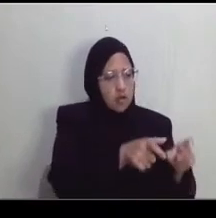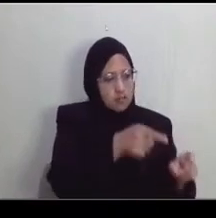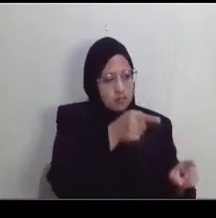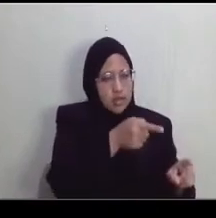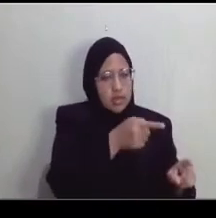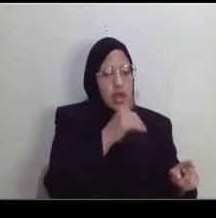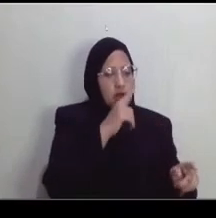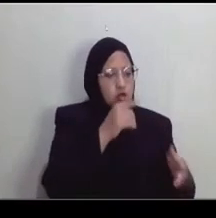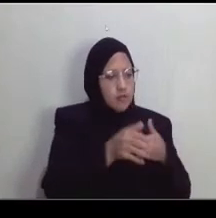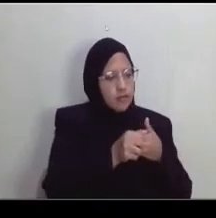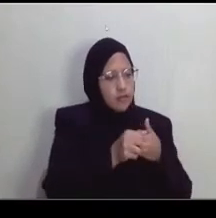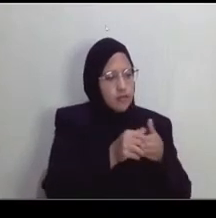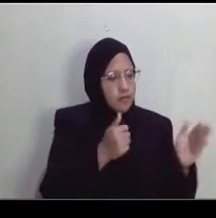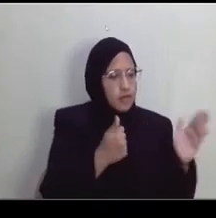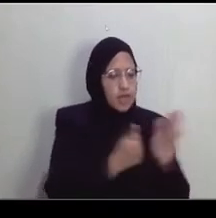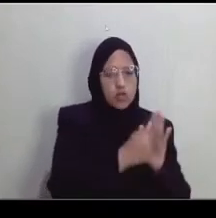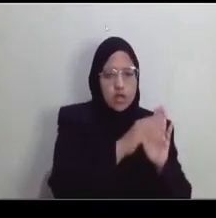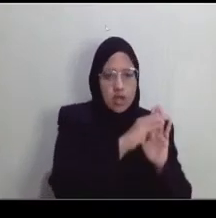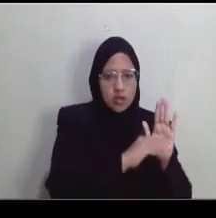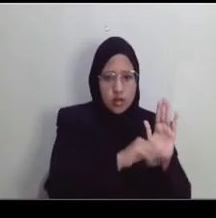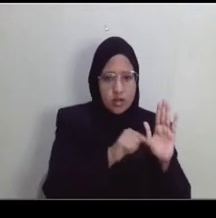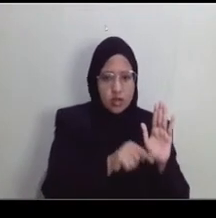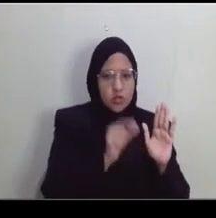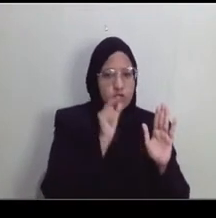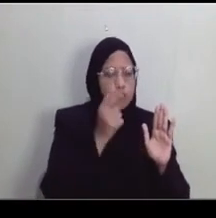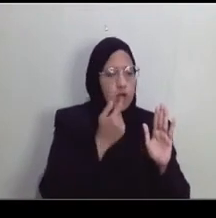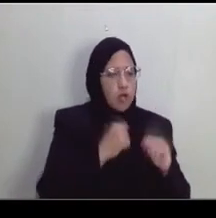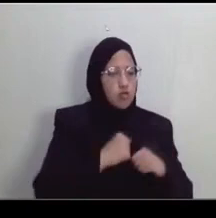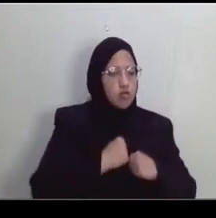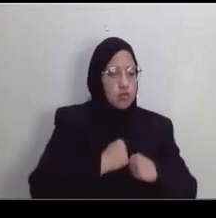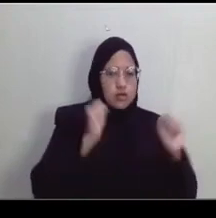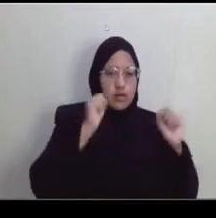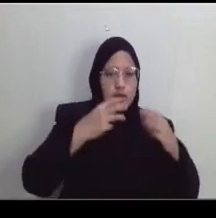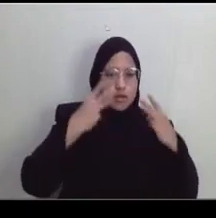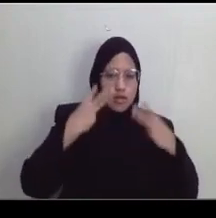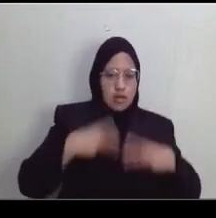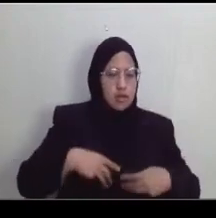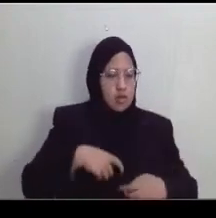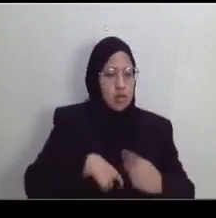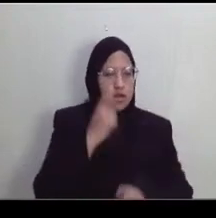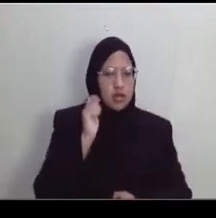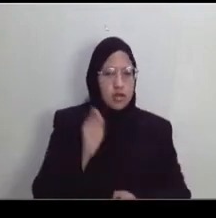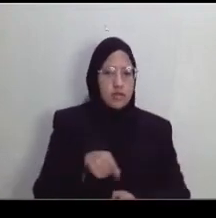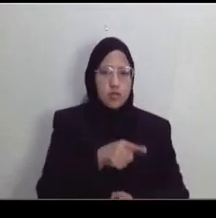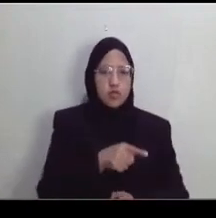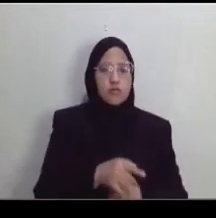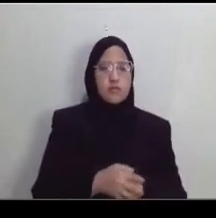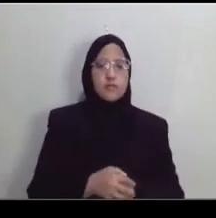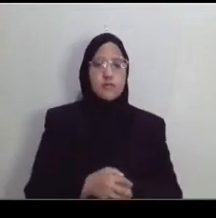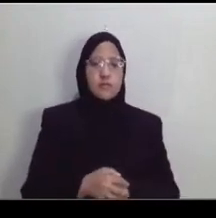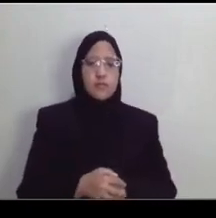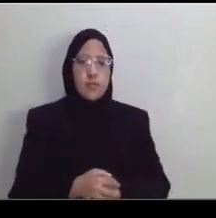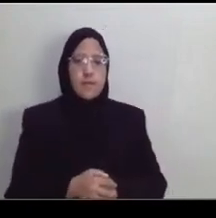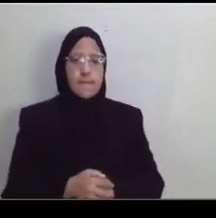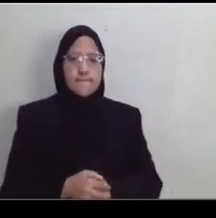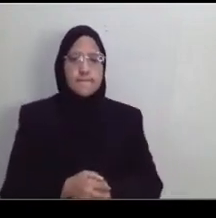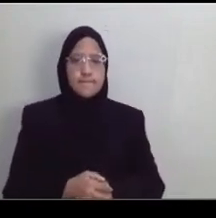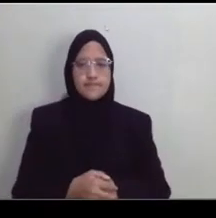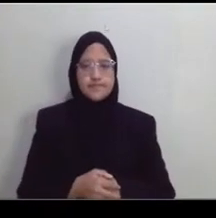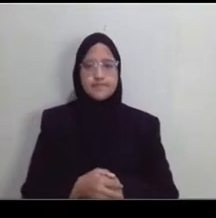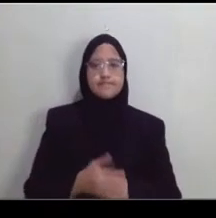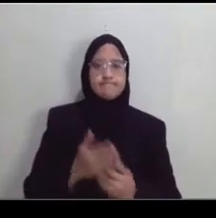perilaku dalam konteks penegakan kode etik bagi Hakim John hasting dalam kurung